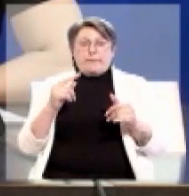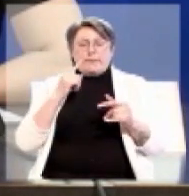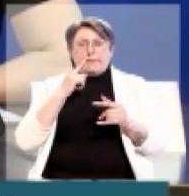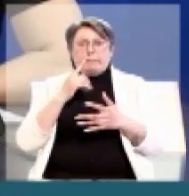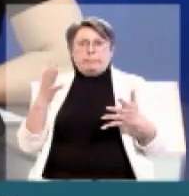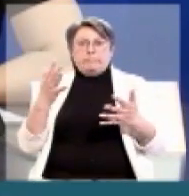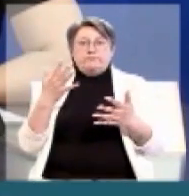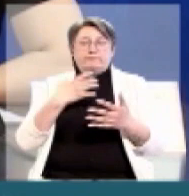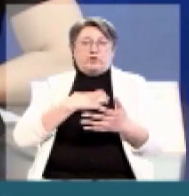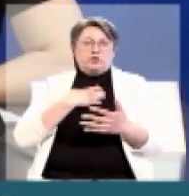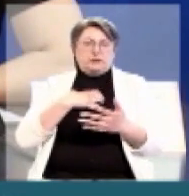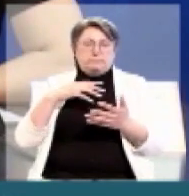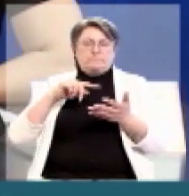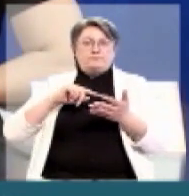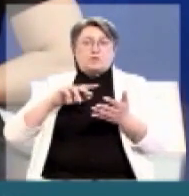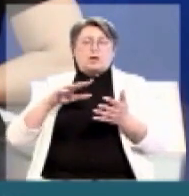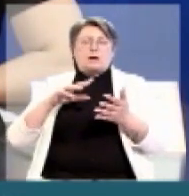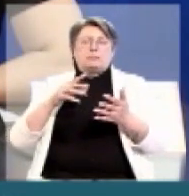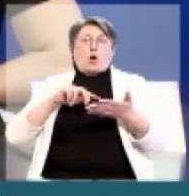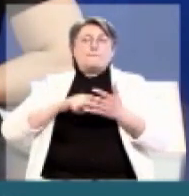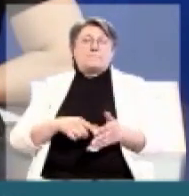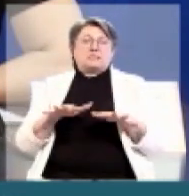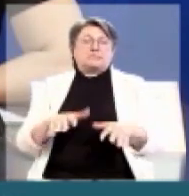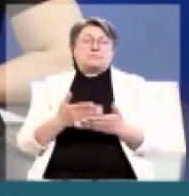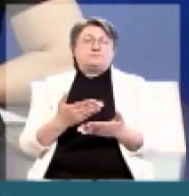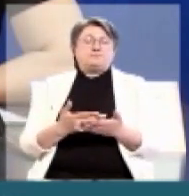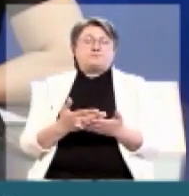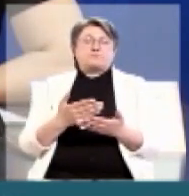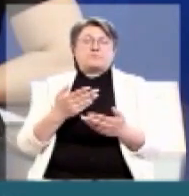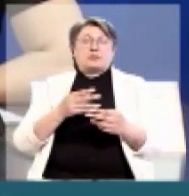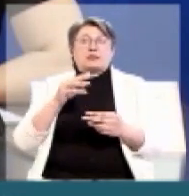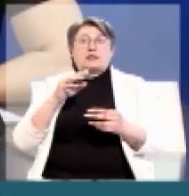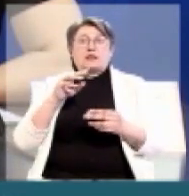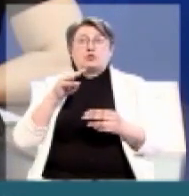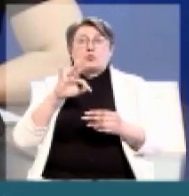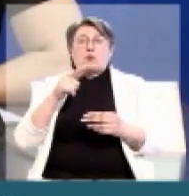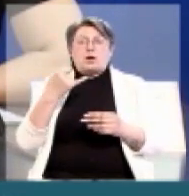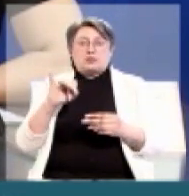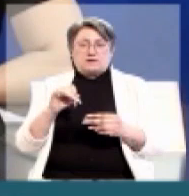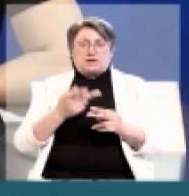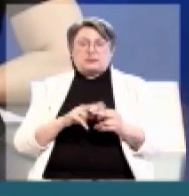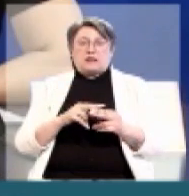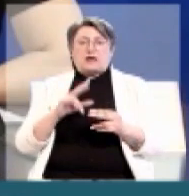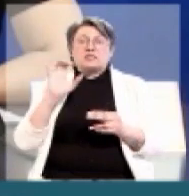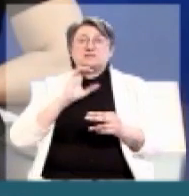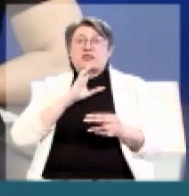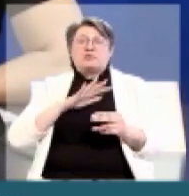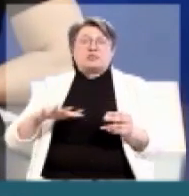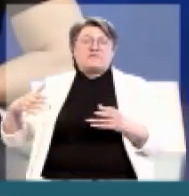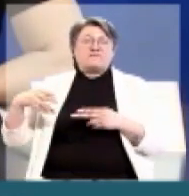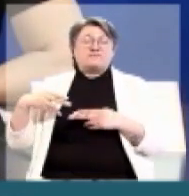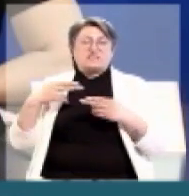жұмыстар жүзеге асырылуда. Бұл жобалар 2022 жылы бастау алған болатын. Биылғы жылы бөлінген қаражат көлемі 639 миллион теңге, жалпы